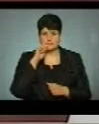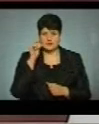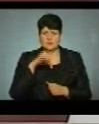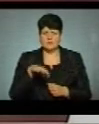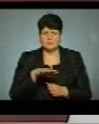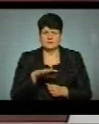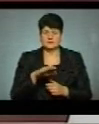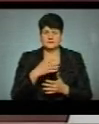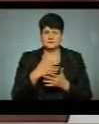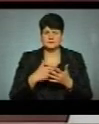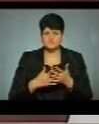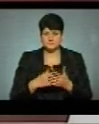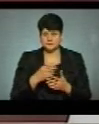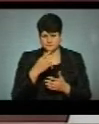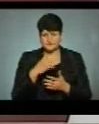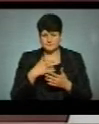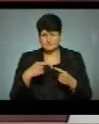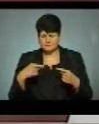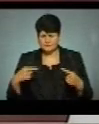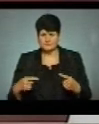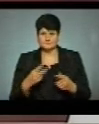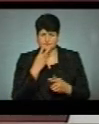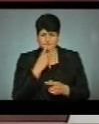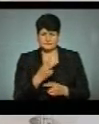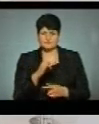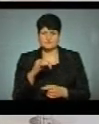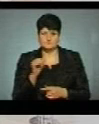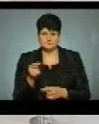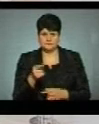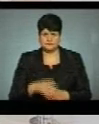Серію матеріалів про цих героїв дивіться на нашому UA Тернопіль.